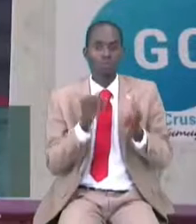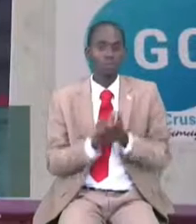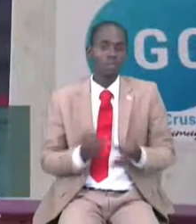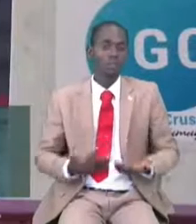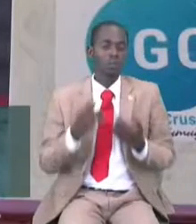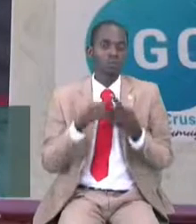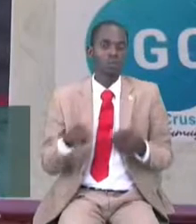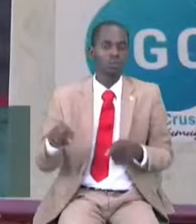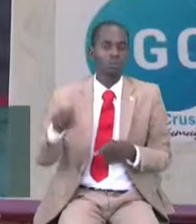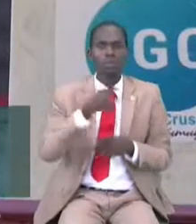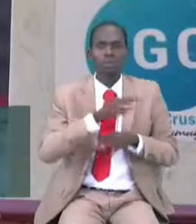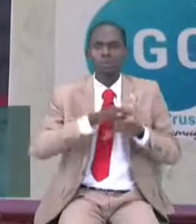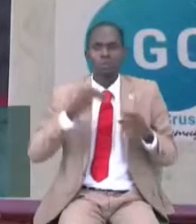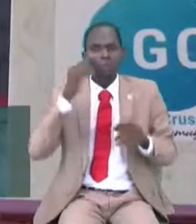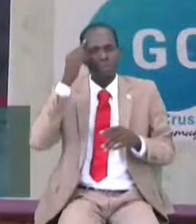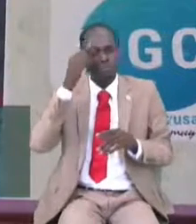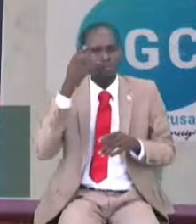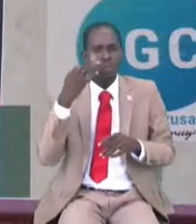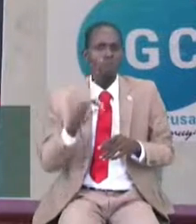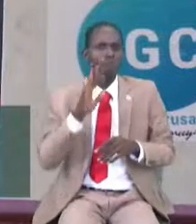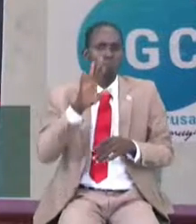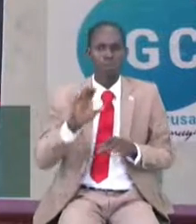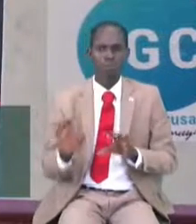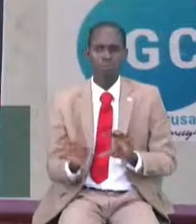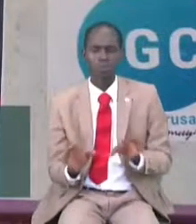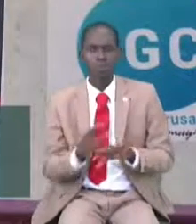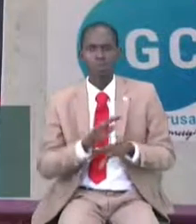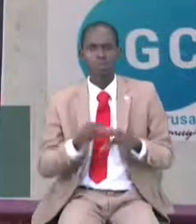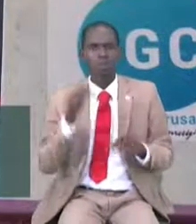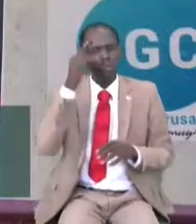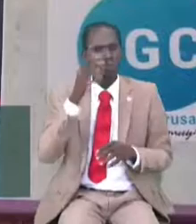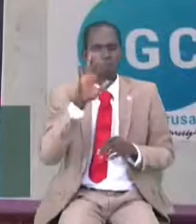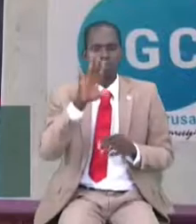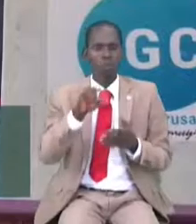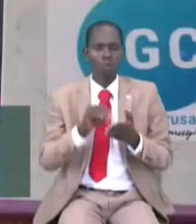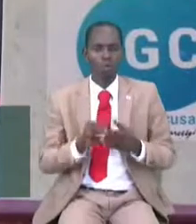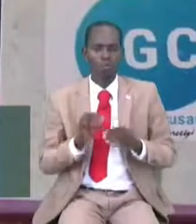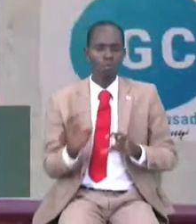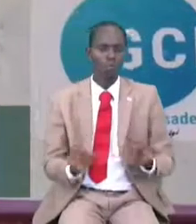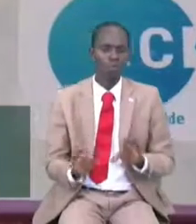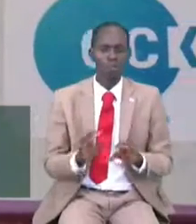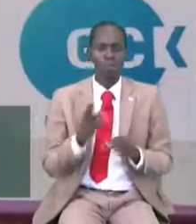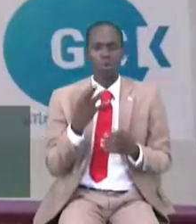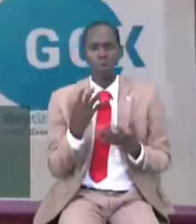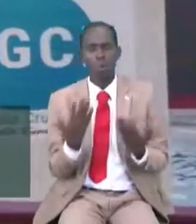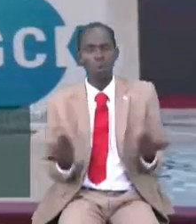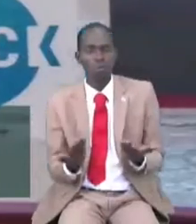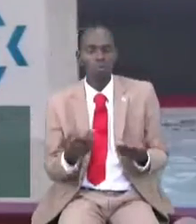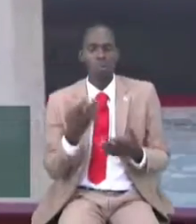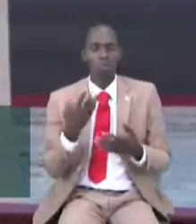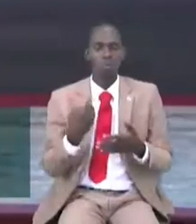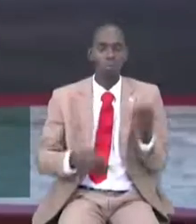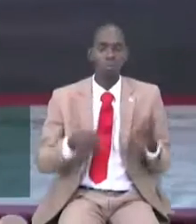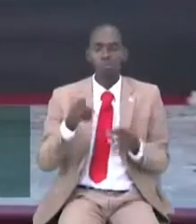vos activités, à votre inaction, ne pensez pas à vos péchés, à d'autres choses. Acceptez